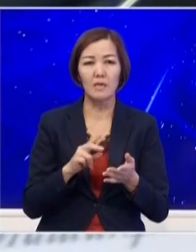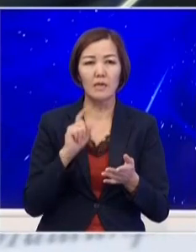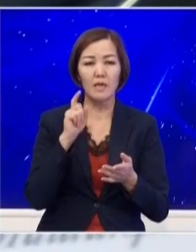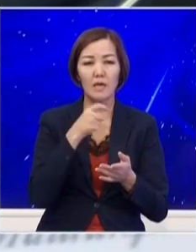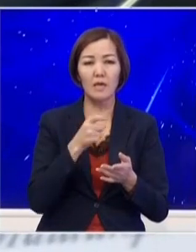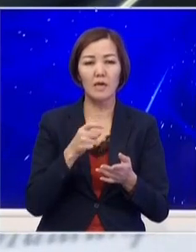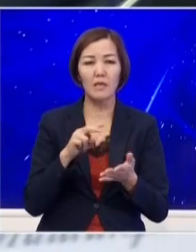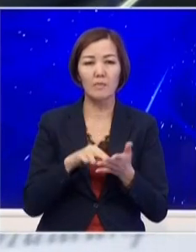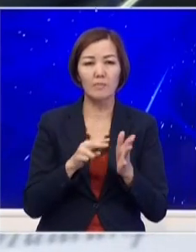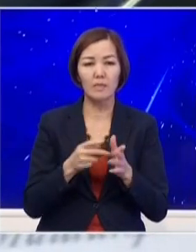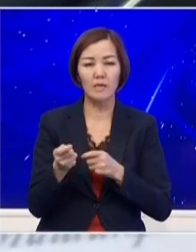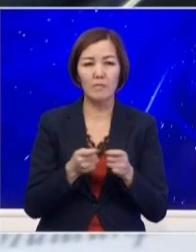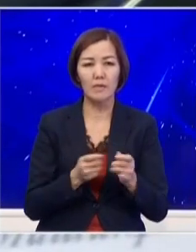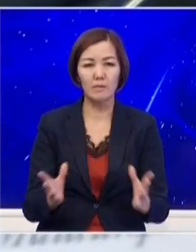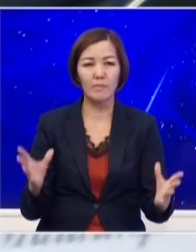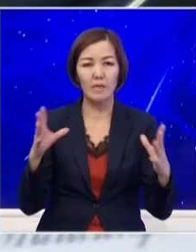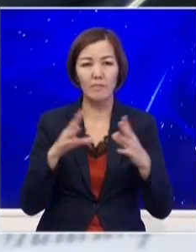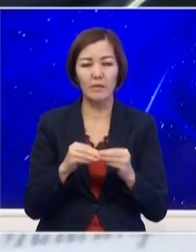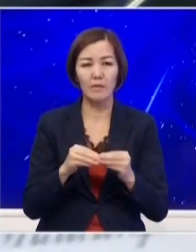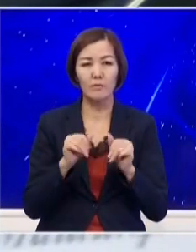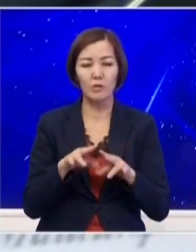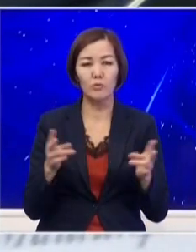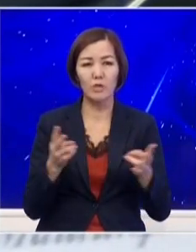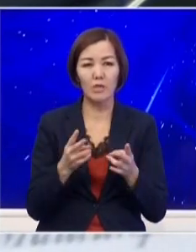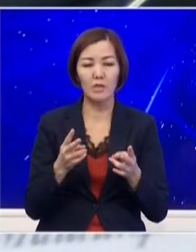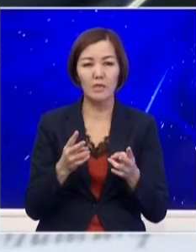отыр, қолдауды тапсырамыз негізгі бойынша.